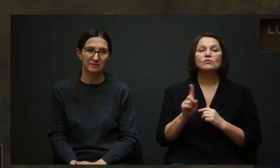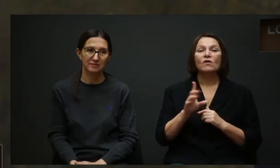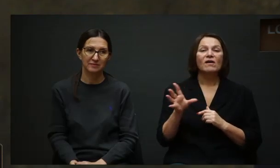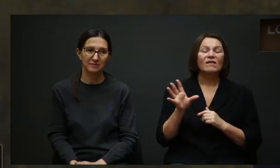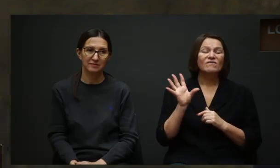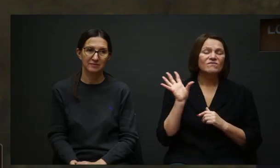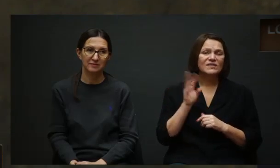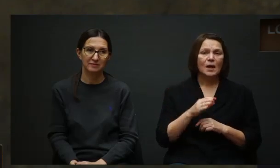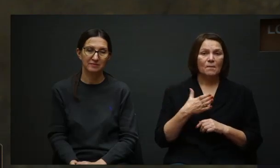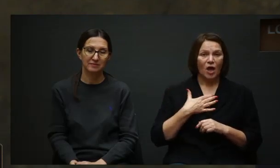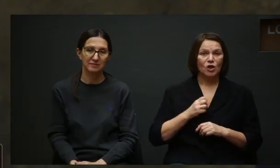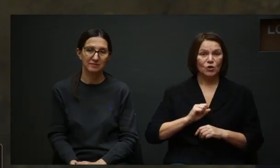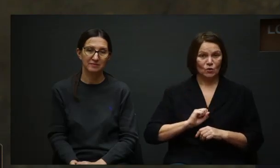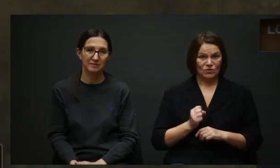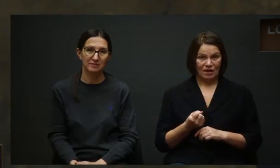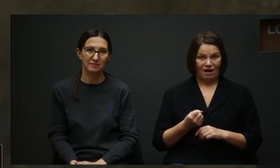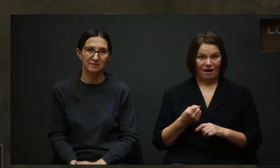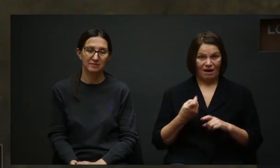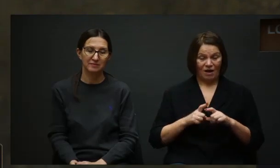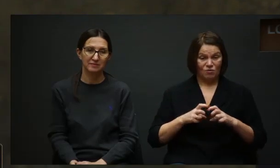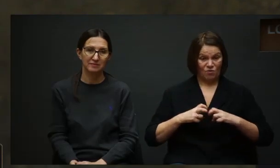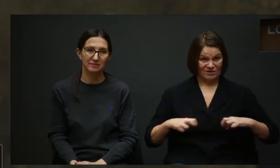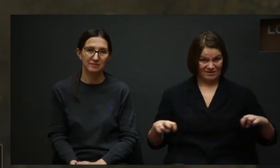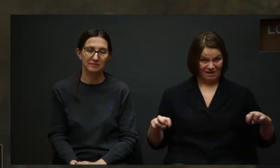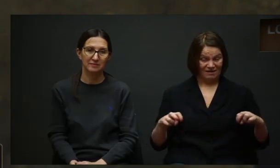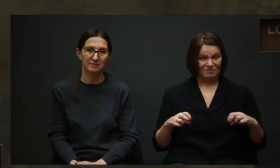мои друзья, сидящие перед вами,